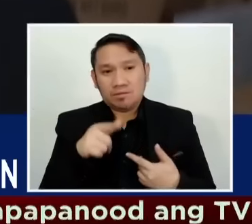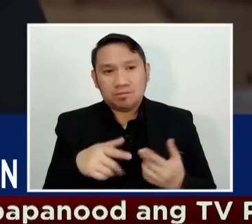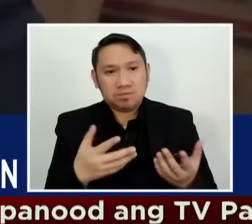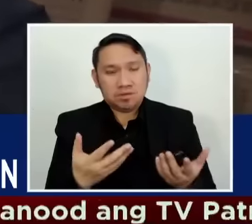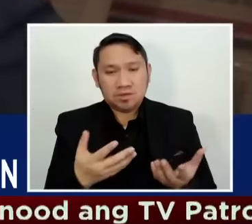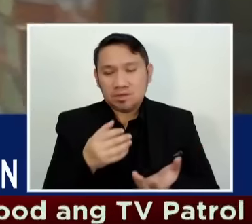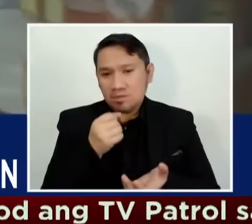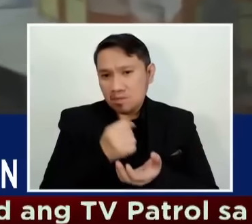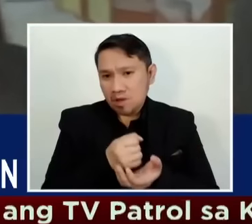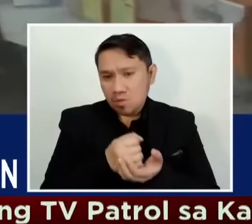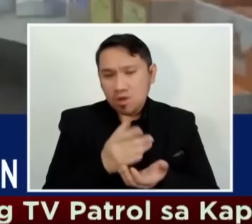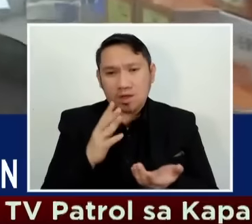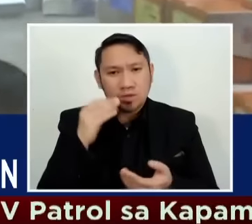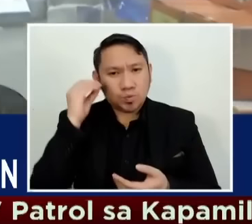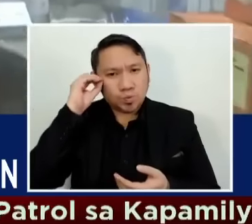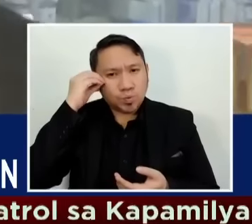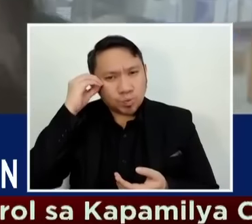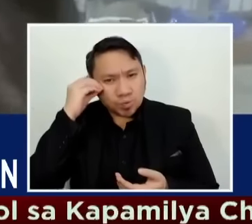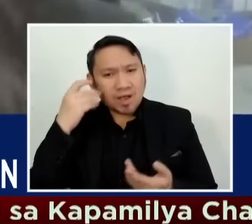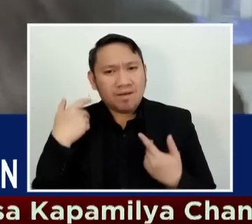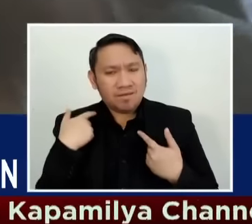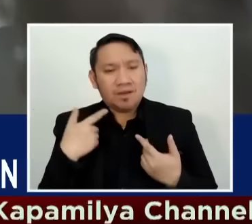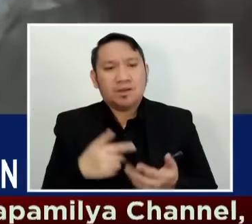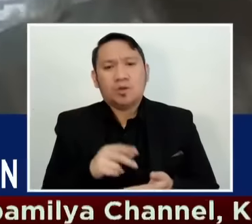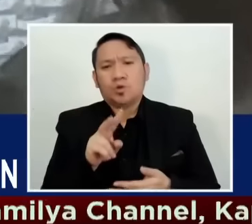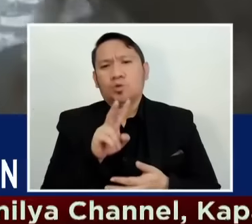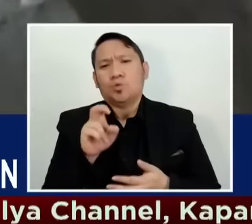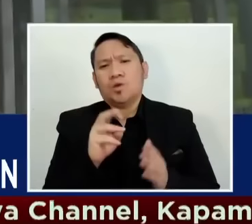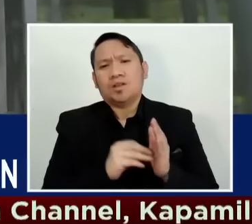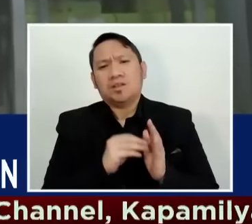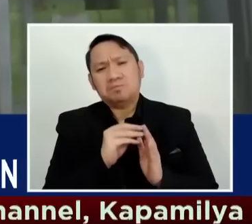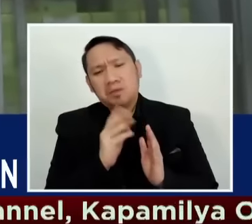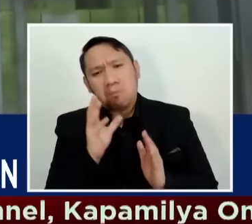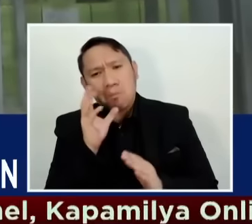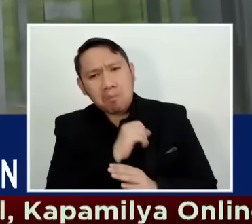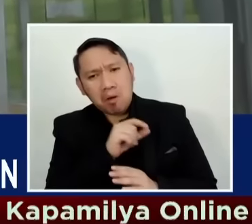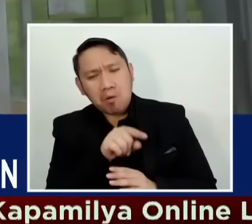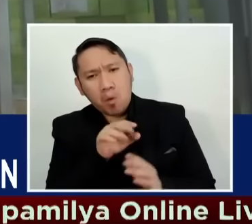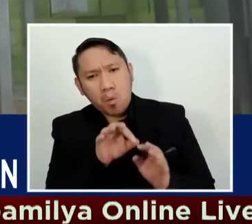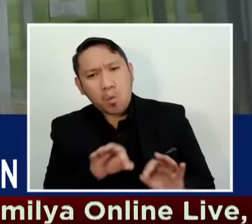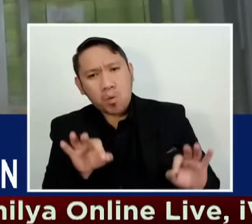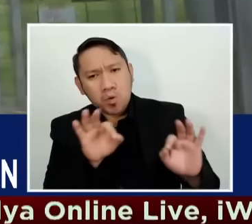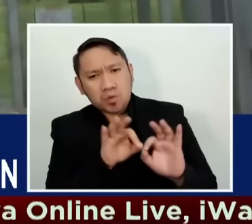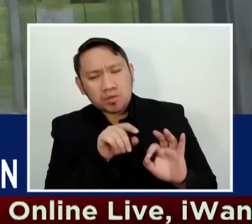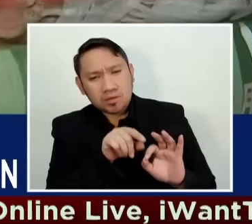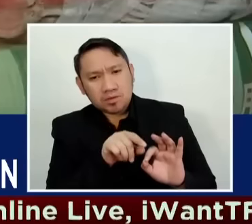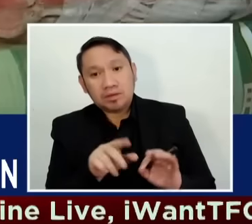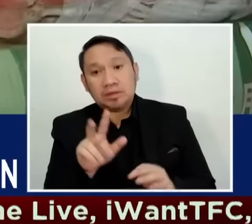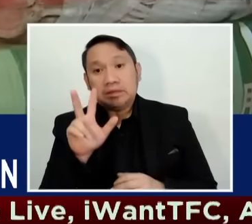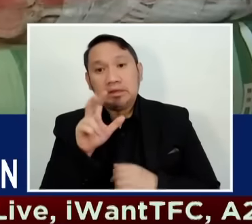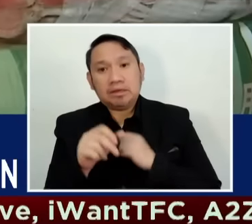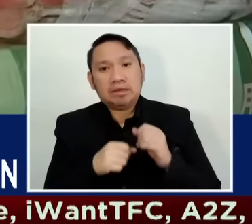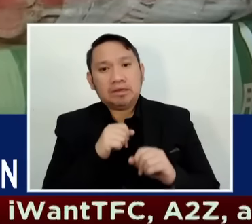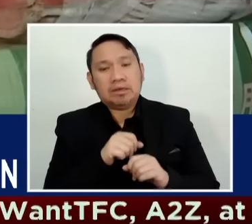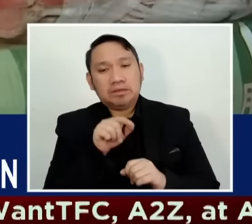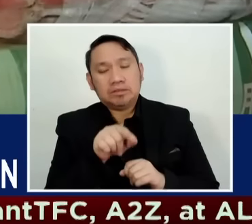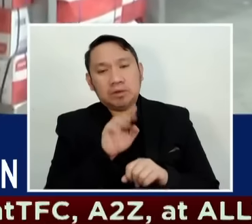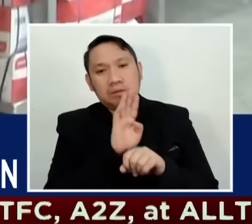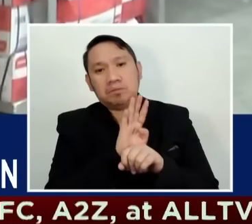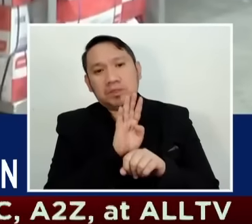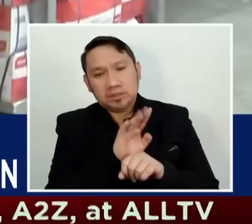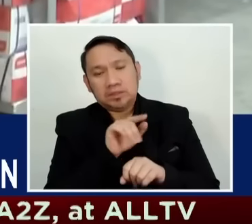at sibuyas. Nasa 200 milyong piso ang halaga ng mga karneng nasa warehouse. 3 taon na rin umano nag-ooperate itong